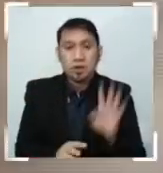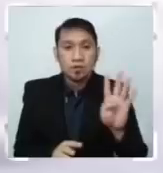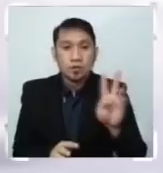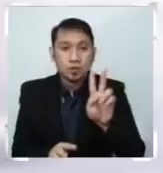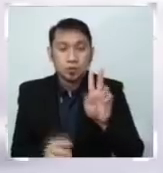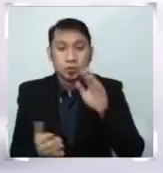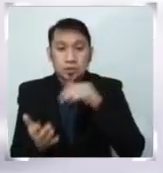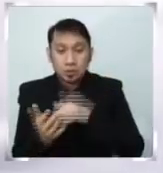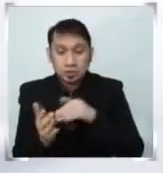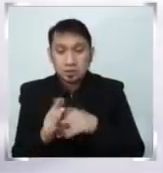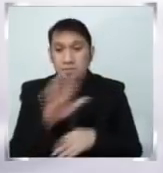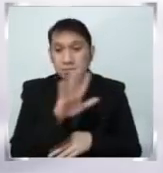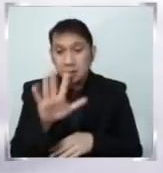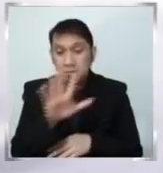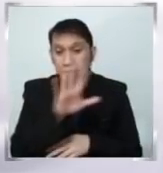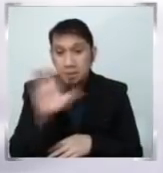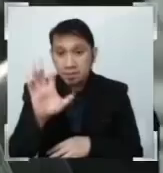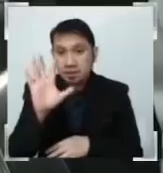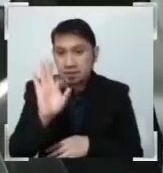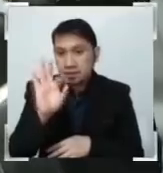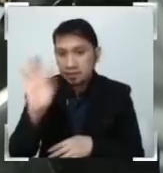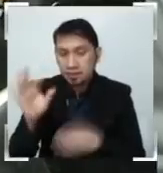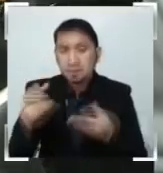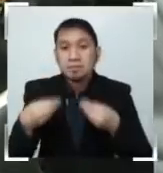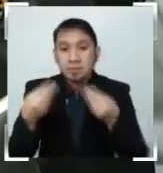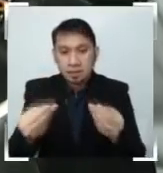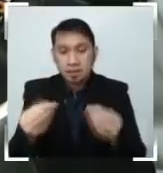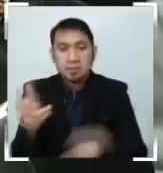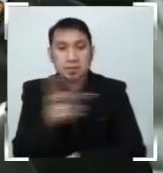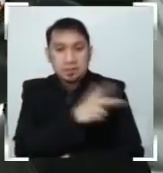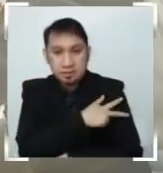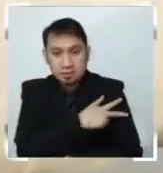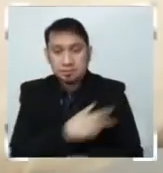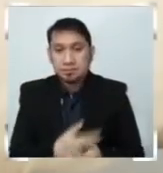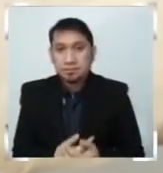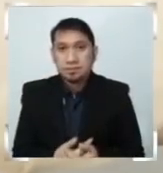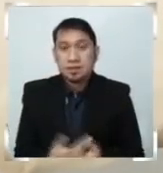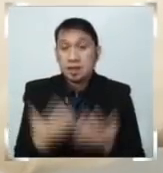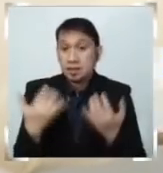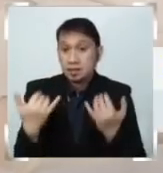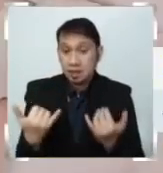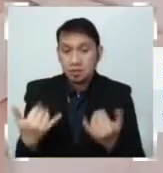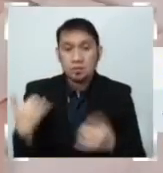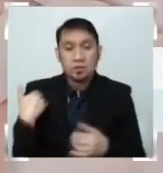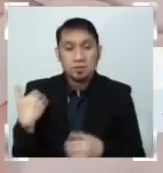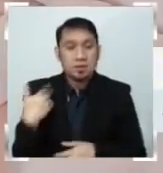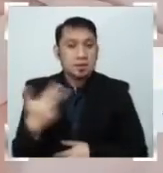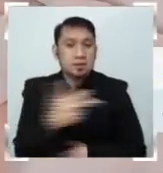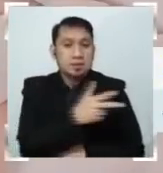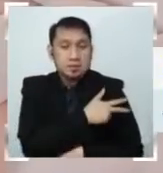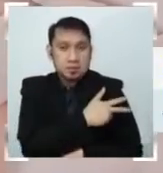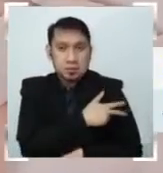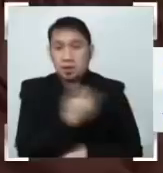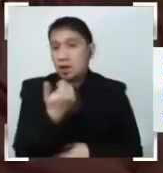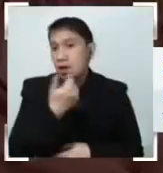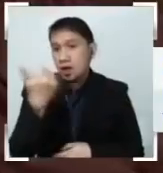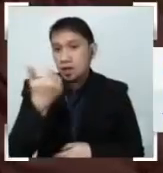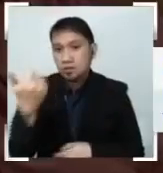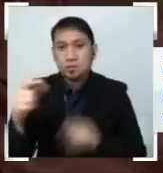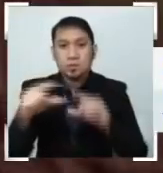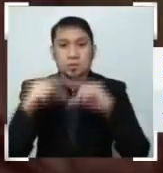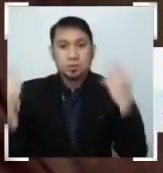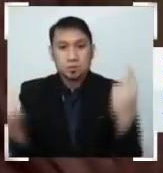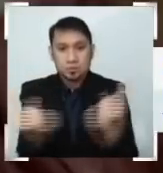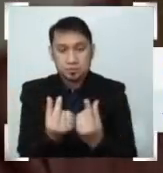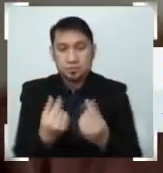na ang nabigyan ng booster shots. Sa ngayon, hindi pa pinapayagang magpa-booster shot ang iba pang priority group. Hiling